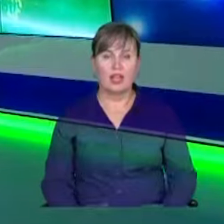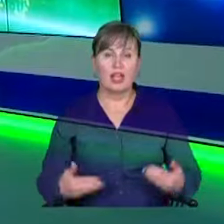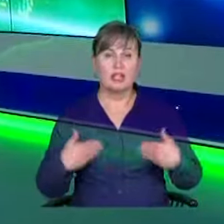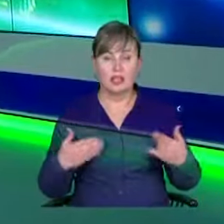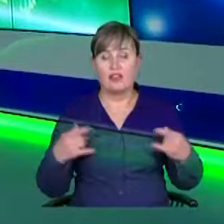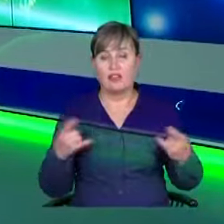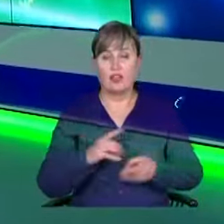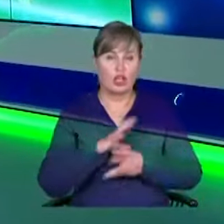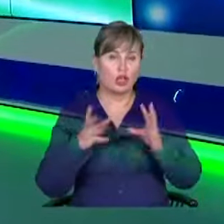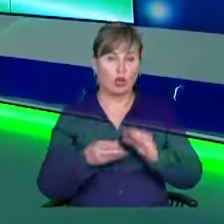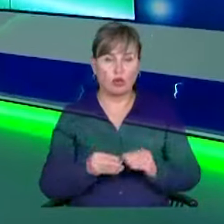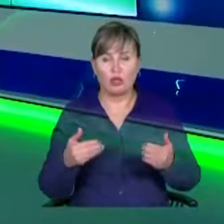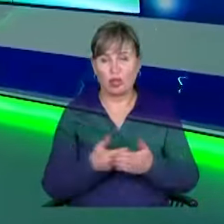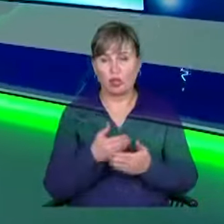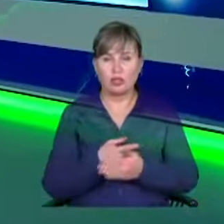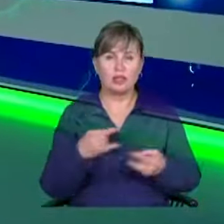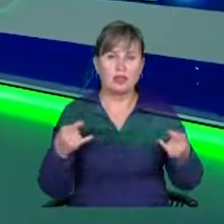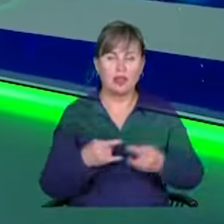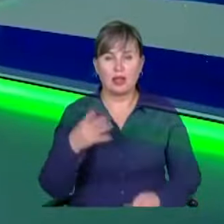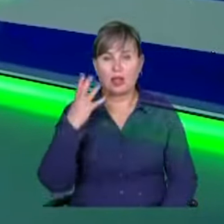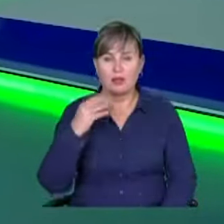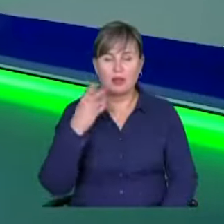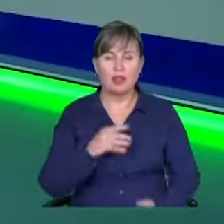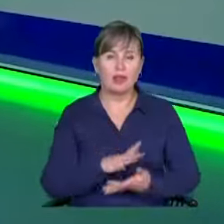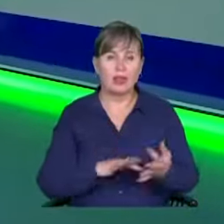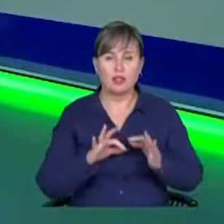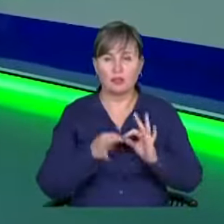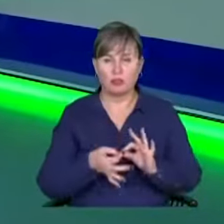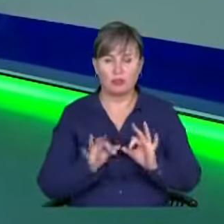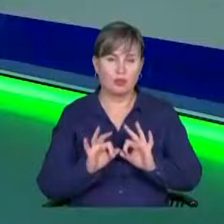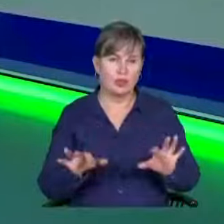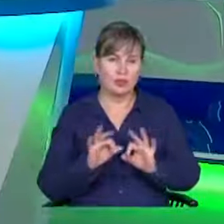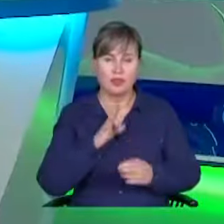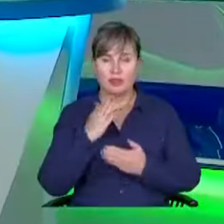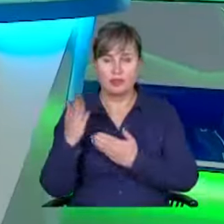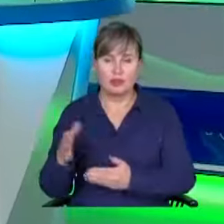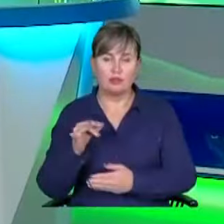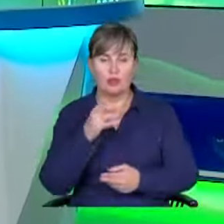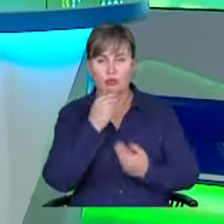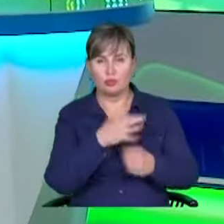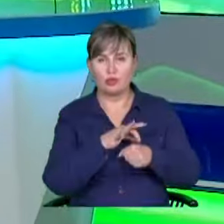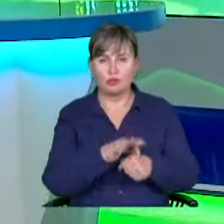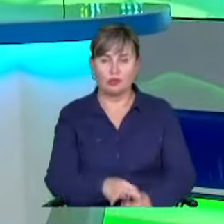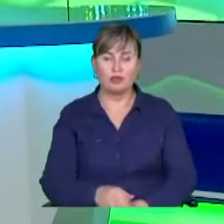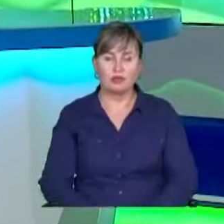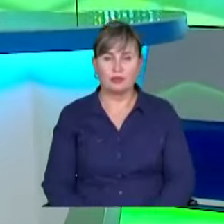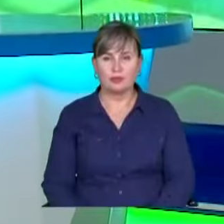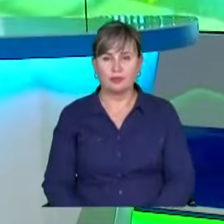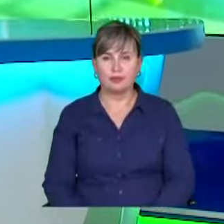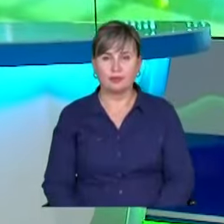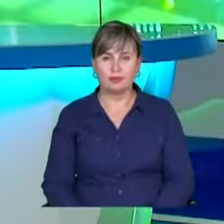Здравствуйте, в эфире итоговые новости на телеканале «Алматы». В студии для вас работают Алия Битова и Диас Махамбетов. Смотрите сегодня в